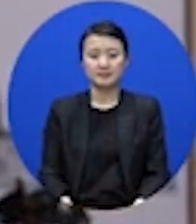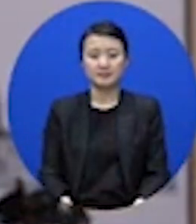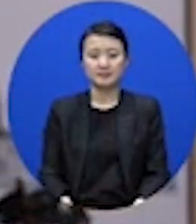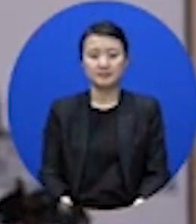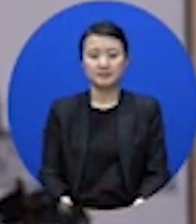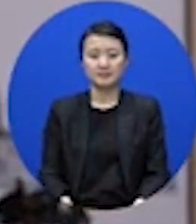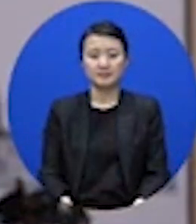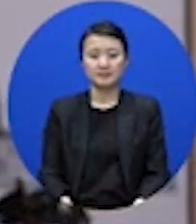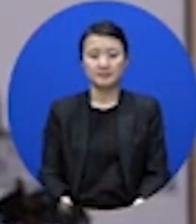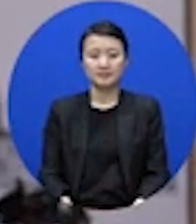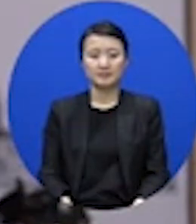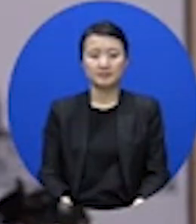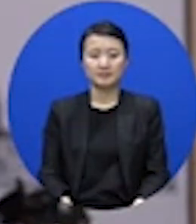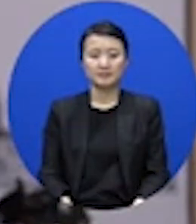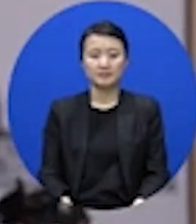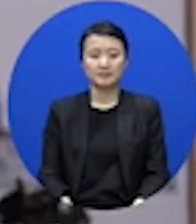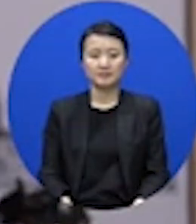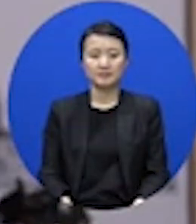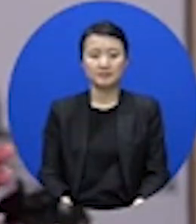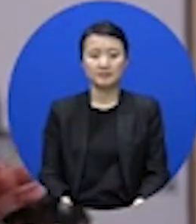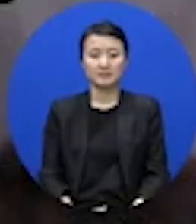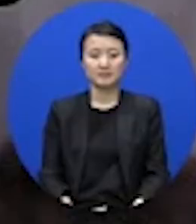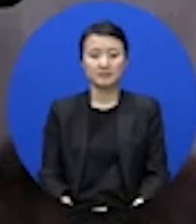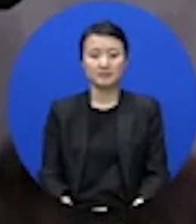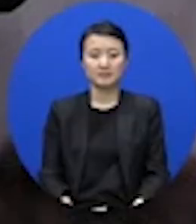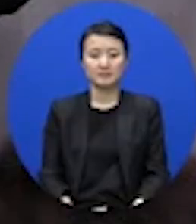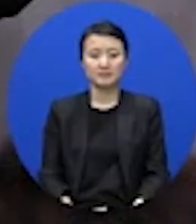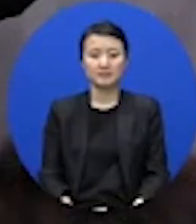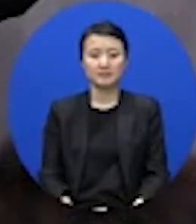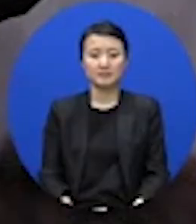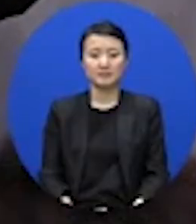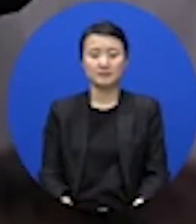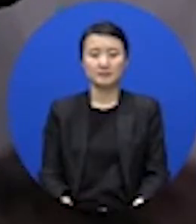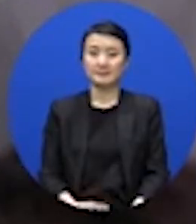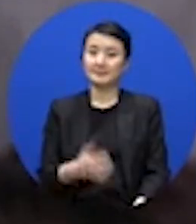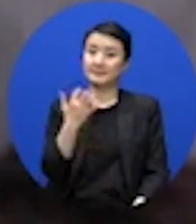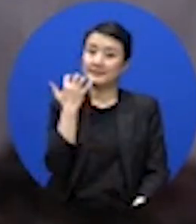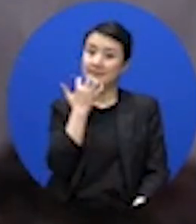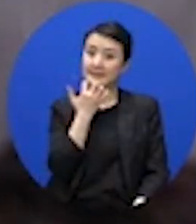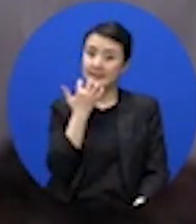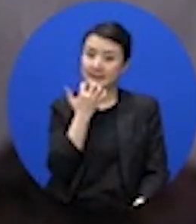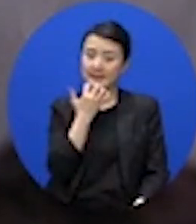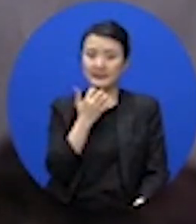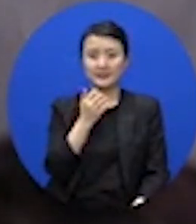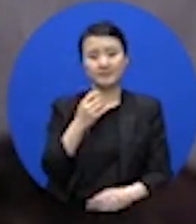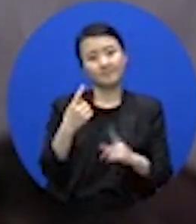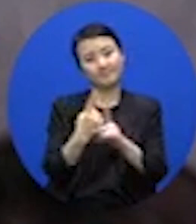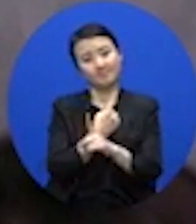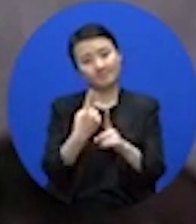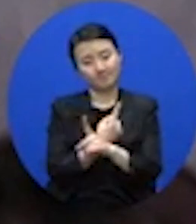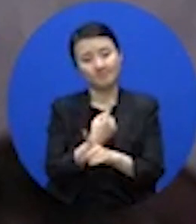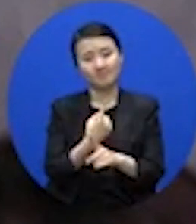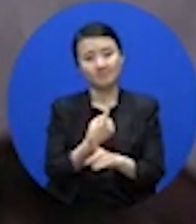네. 지금 보시면 그 컬러 테라피, 그러니까 색채치료, 색채